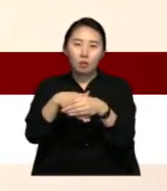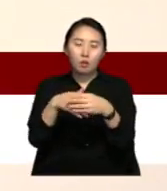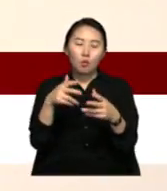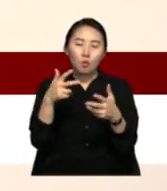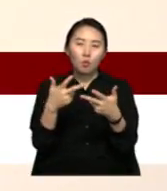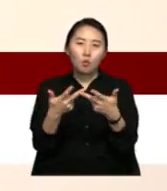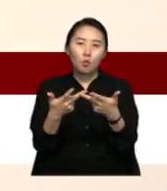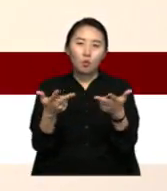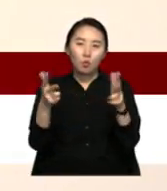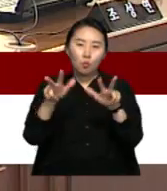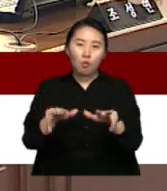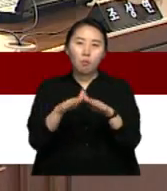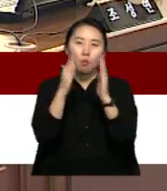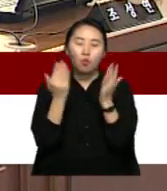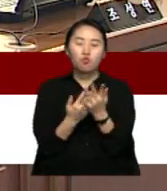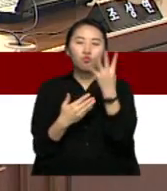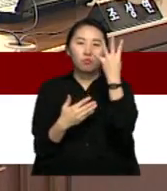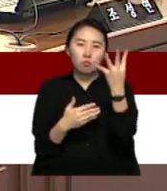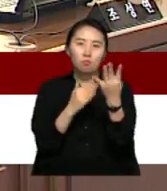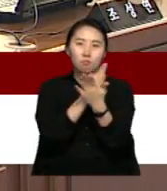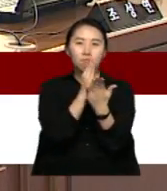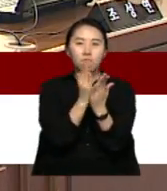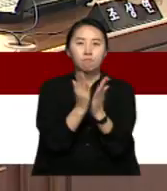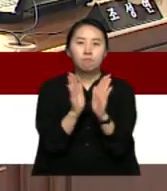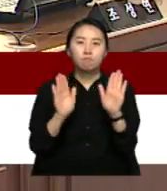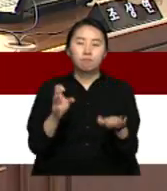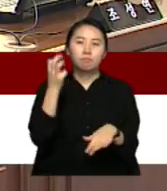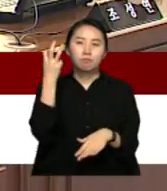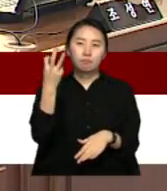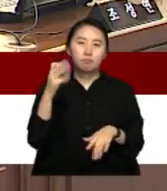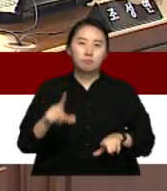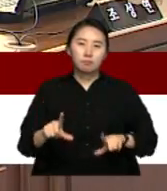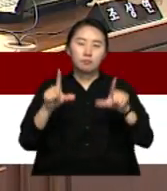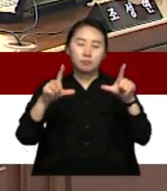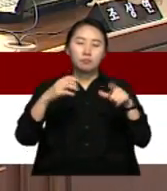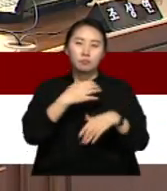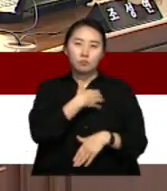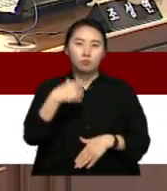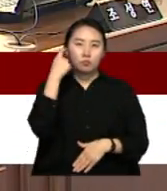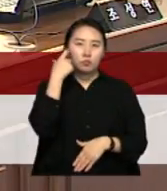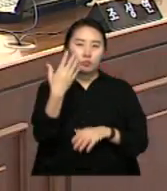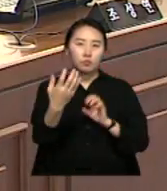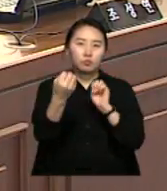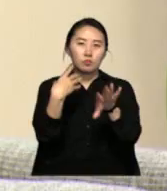운영관리 조례안 등 모두 4건입니다. 오는 13일에는 구정질문이 열리고